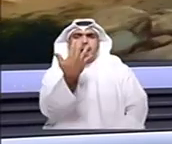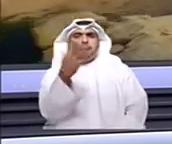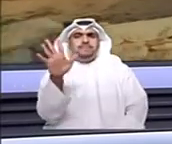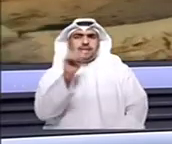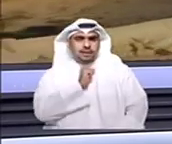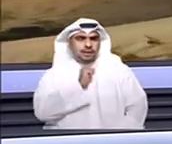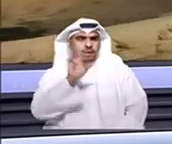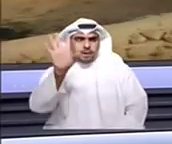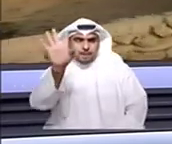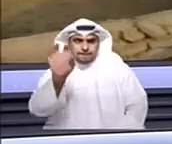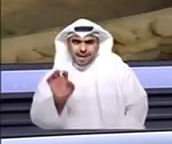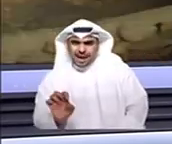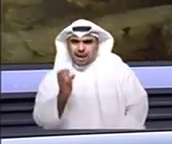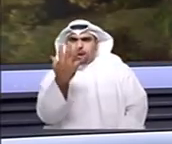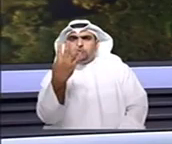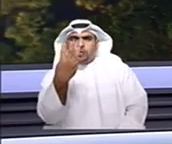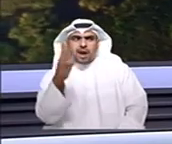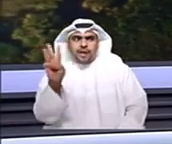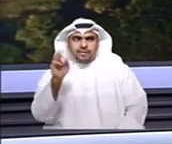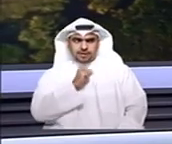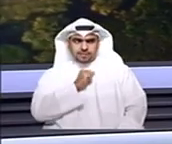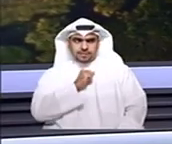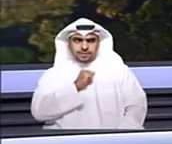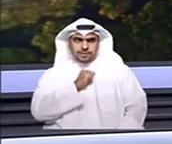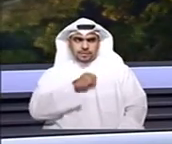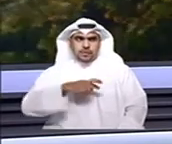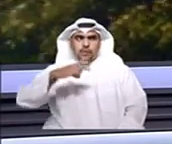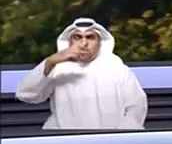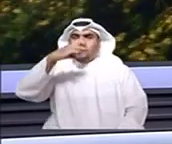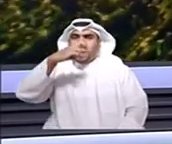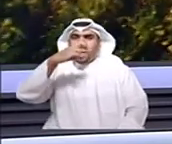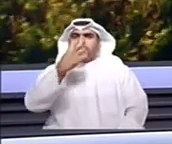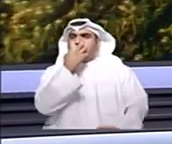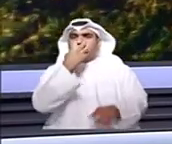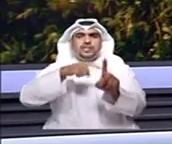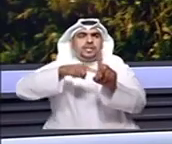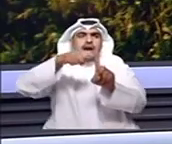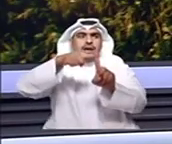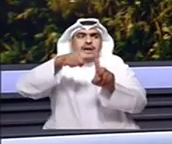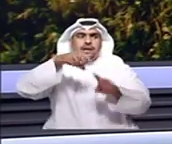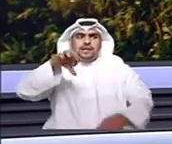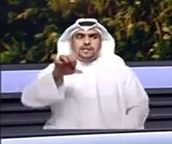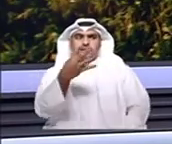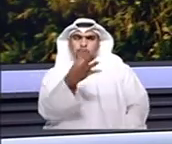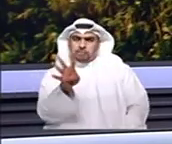بين 49 إلى 48 درجة مئوية. بالنسبة للصغرى متفاوتة ما بين 34 إلى 35 درجة